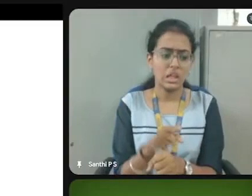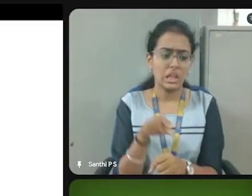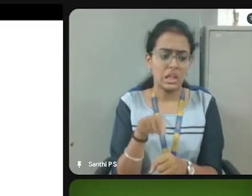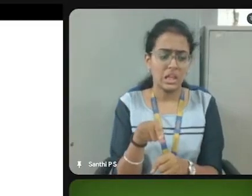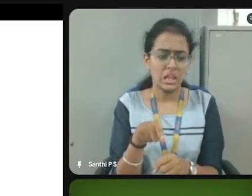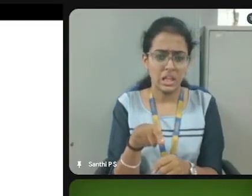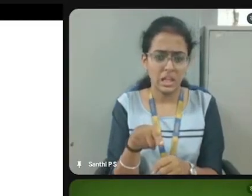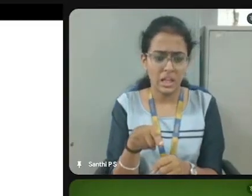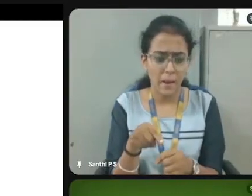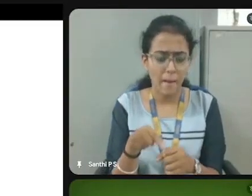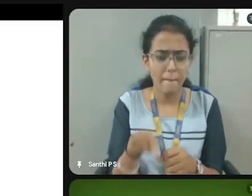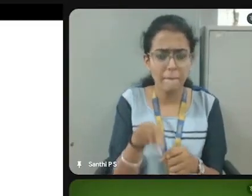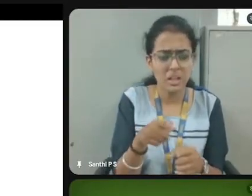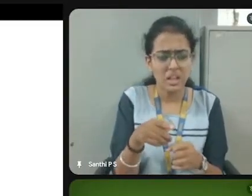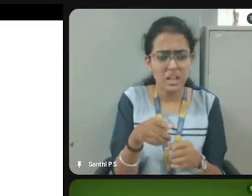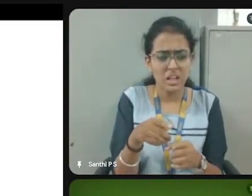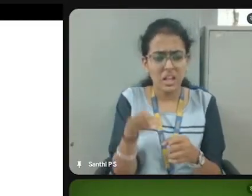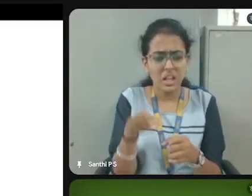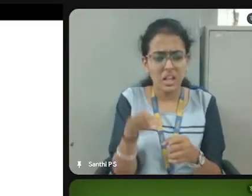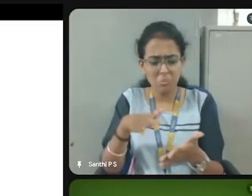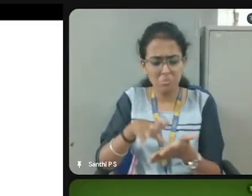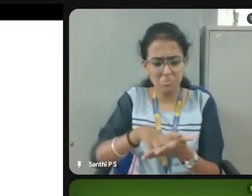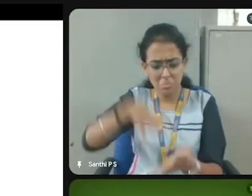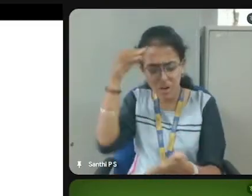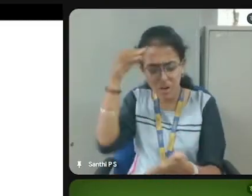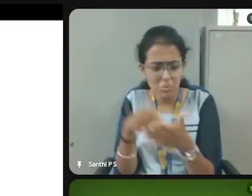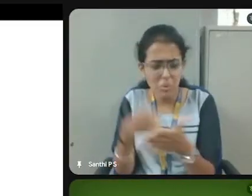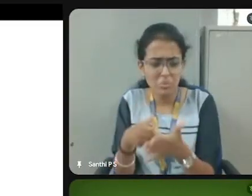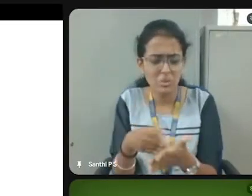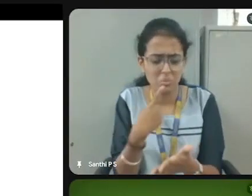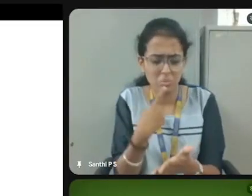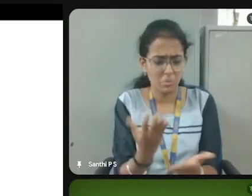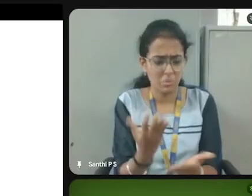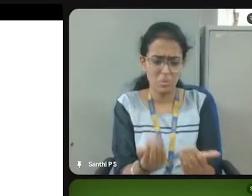പ്രമേഹം ഉണ്ട് എന്ന് വെച്ചുകൊണ്ട് നമുക്ക് പഠന പ്രശ്നങ്ങൾ പറയാൻ പറ്റില്ല. അത്